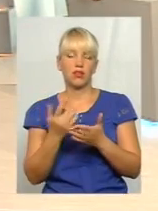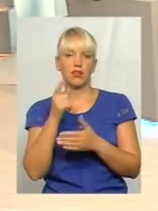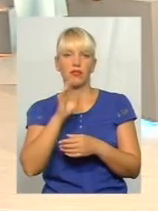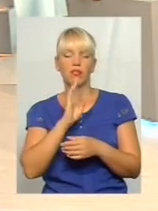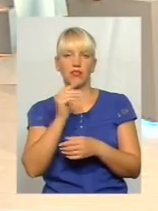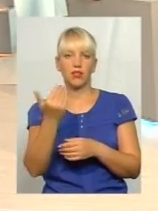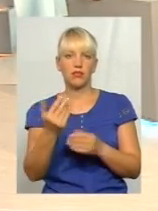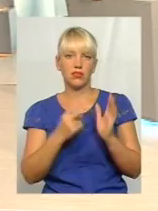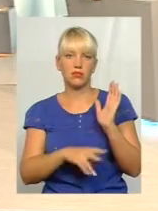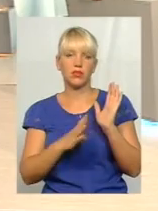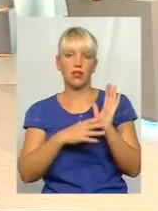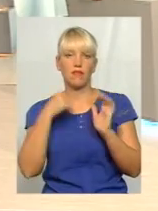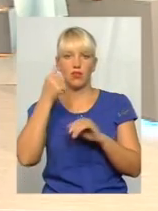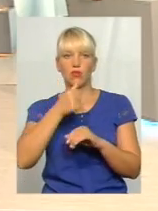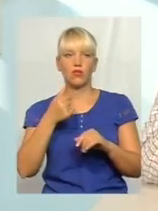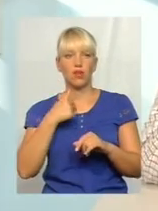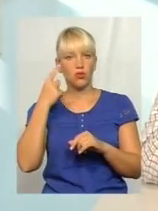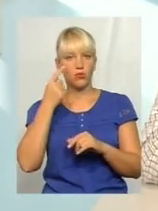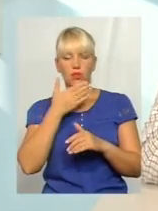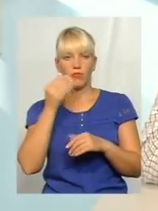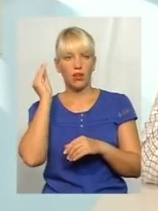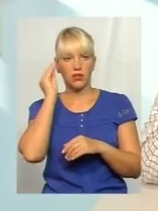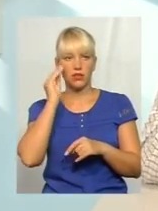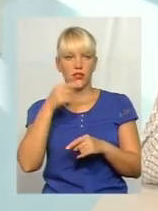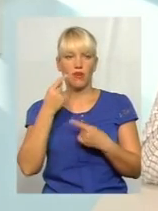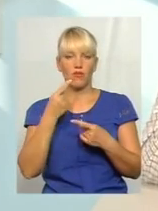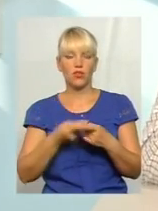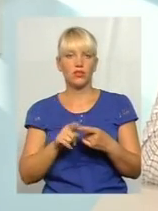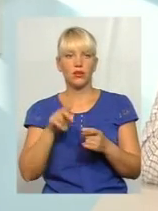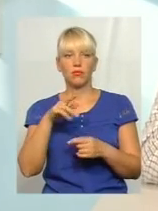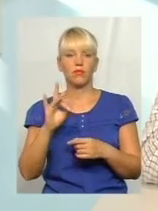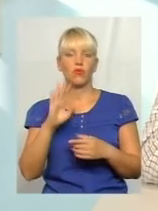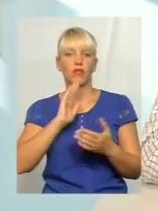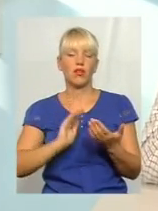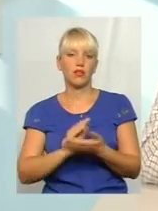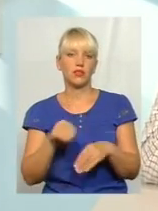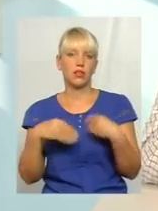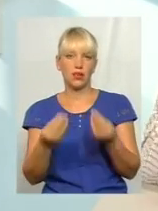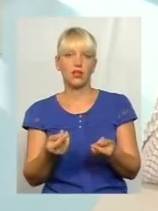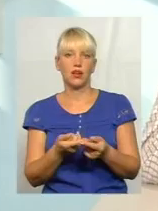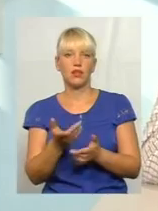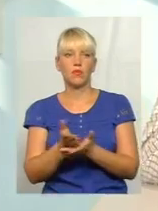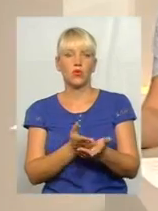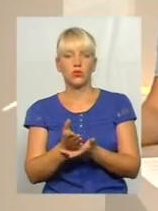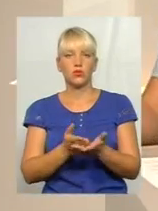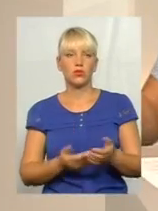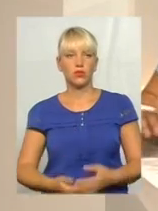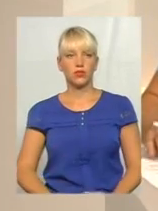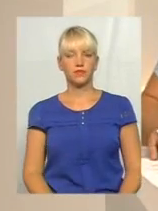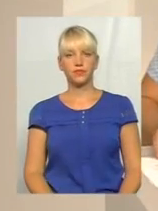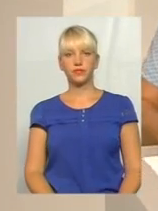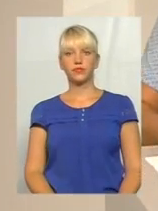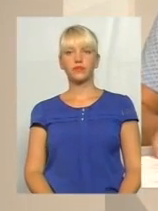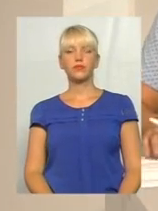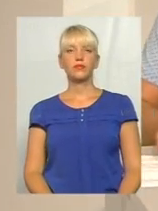Тобто Ну я думаю немає сенсу говорити про якість надання послуг з освітніх з